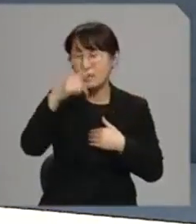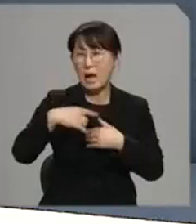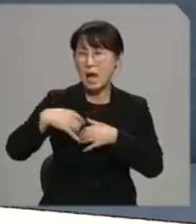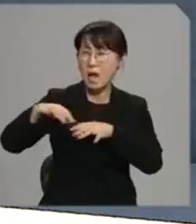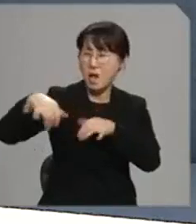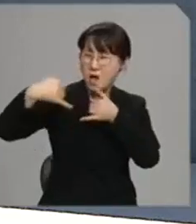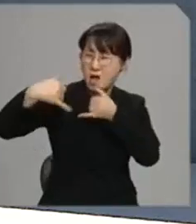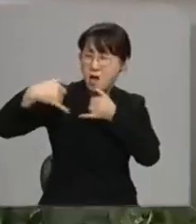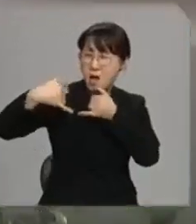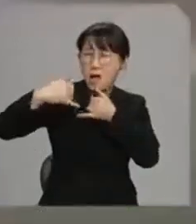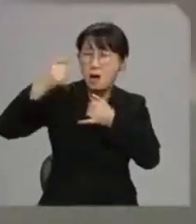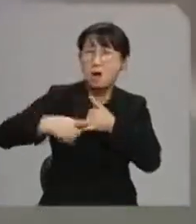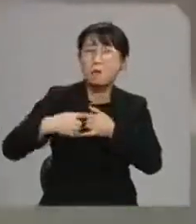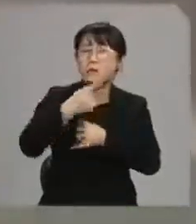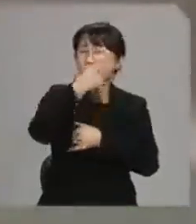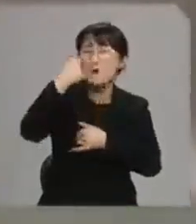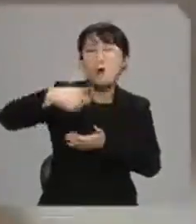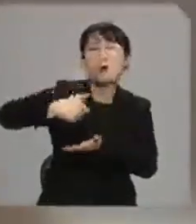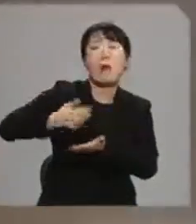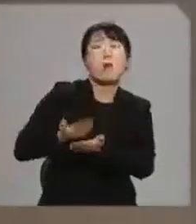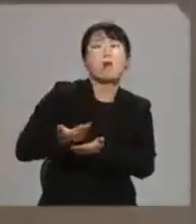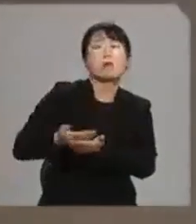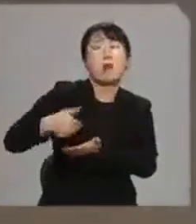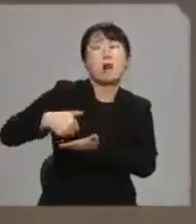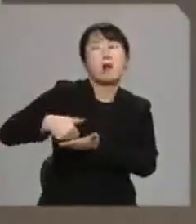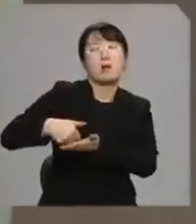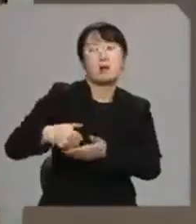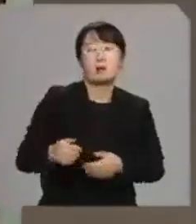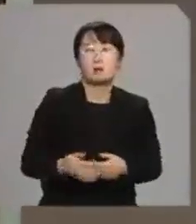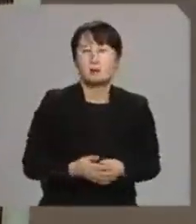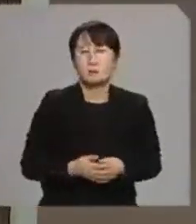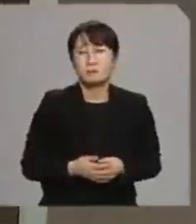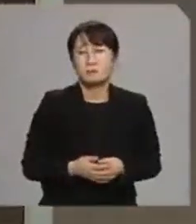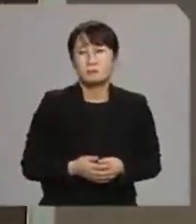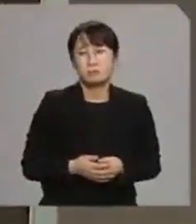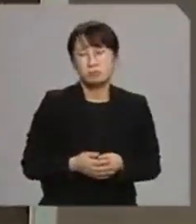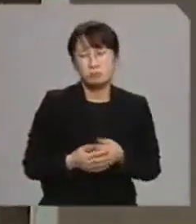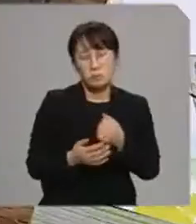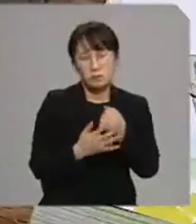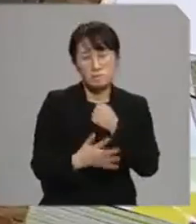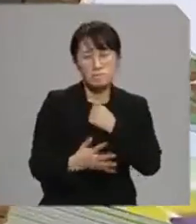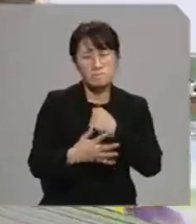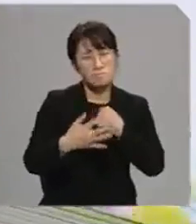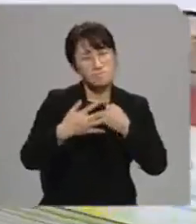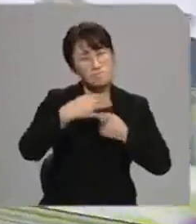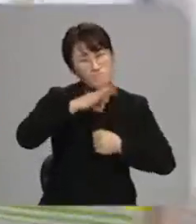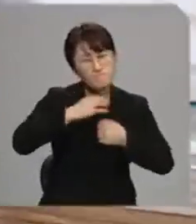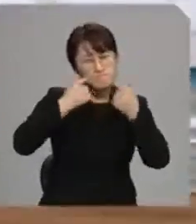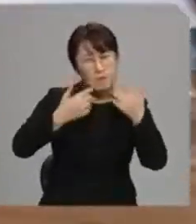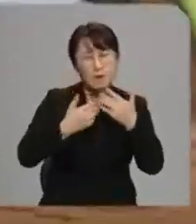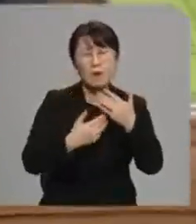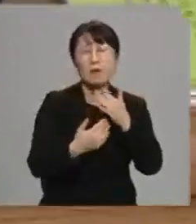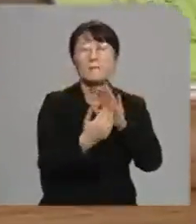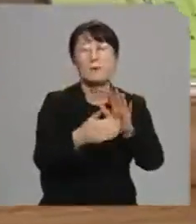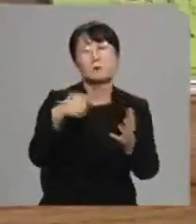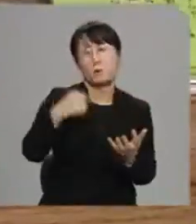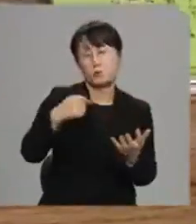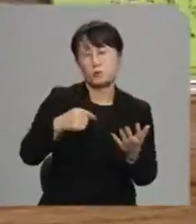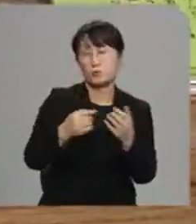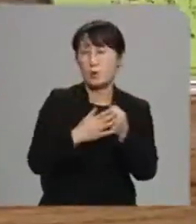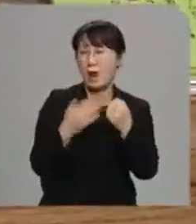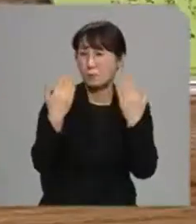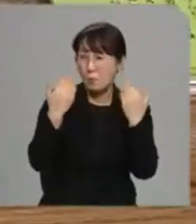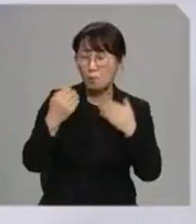항상 이야기를 하시는게 증거이 때문에 보다 실질적인 예방 교육과 함께 학교 현장과 전담경찰관의